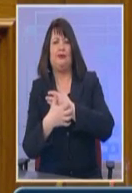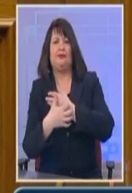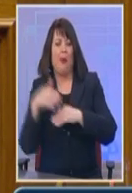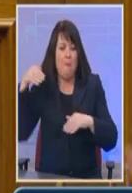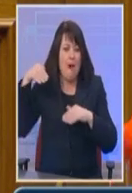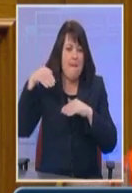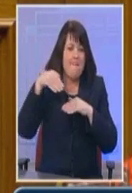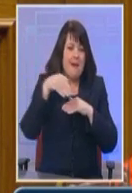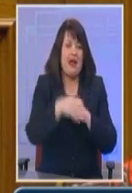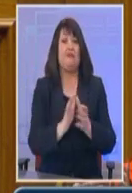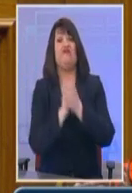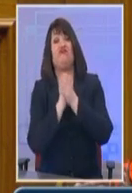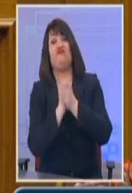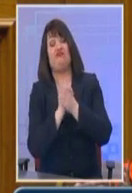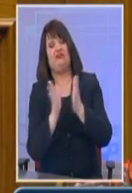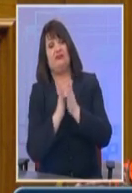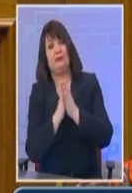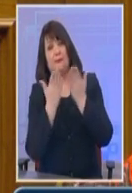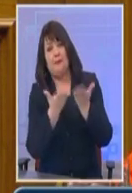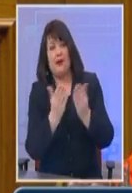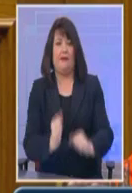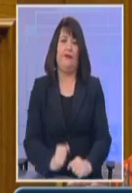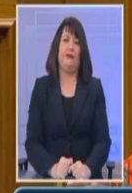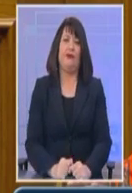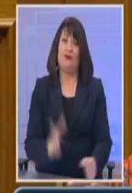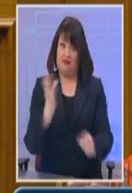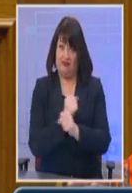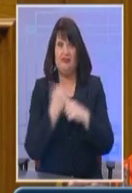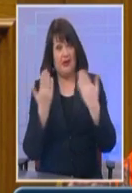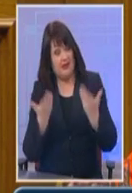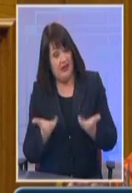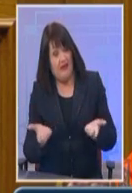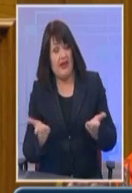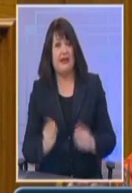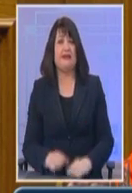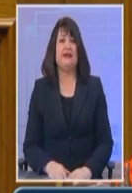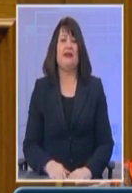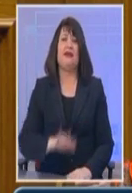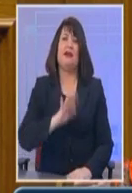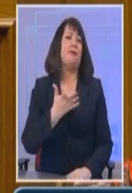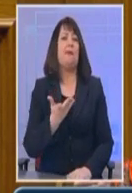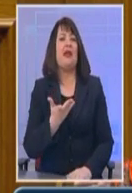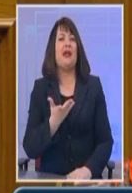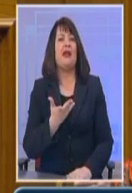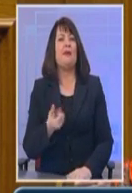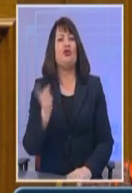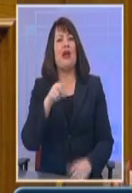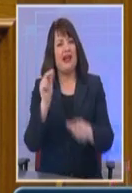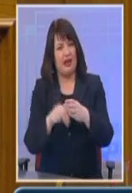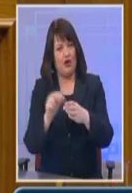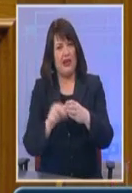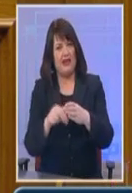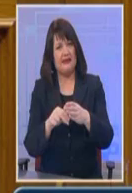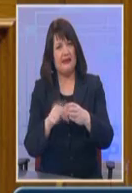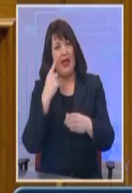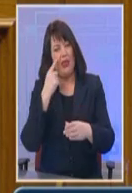τα κάτω. Συγχαρητήρια. Έχετε επιτύχει. Μήπως πρέπει να διεκδικήσετε την τύχη σας και σε άλλες εκλογές?